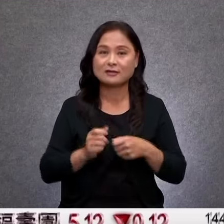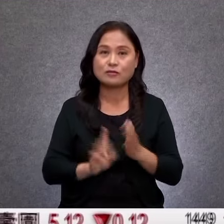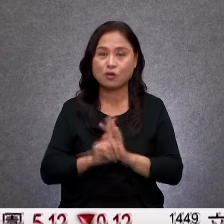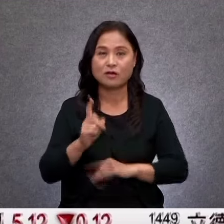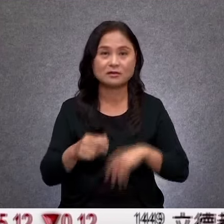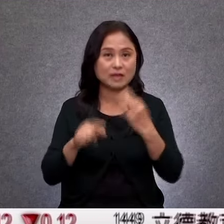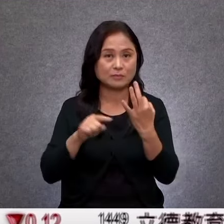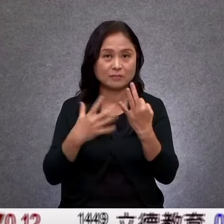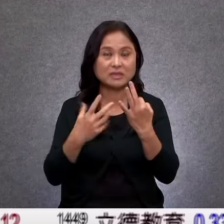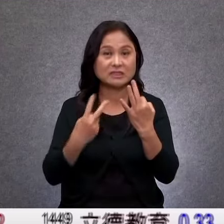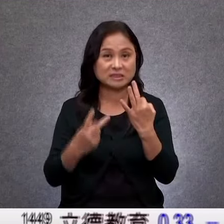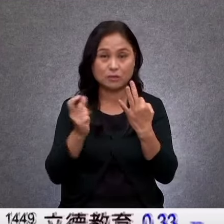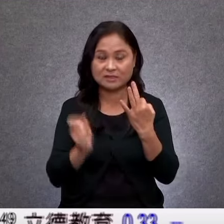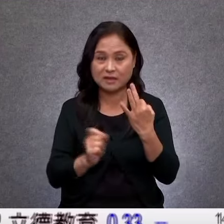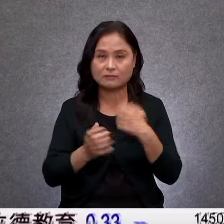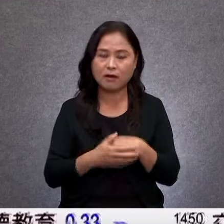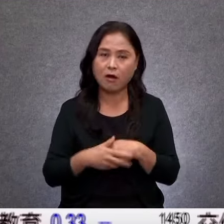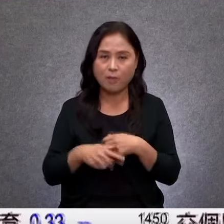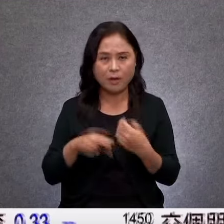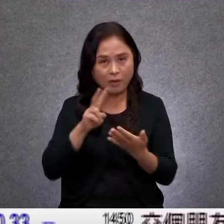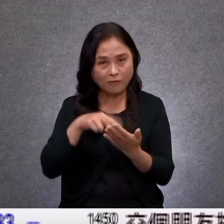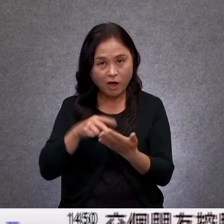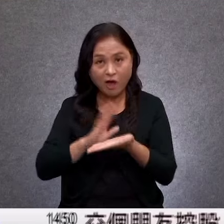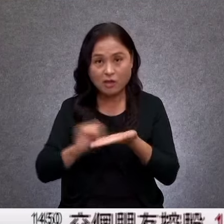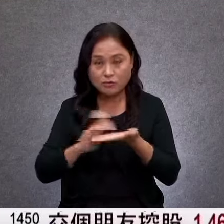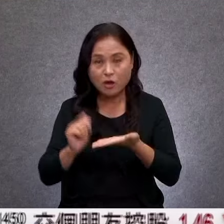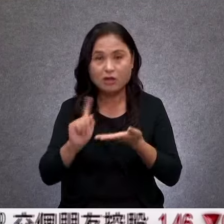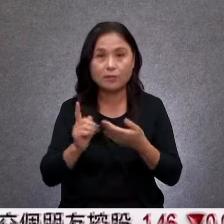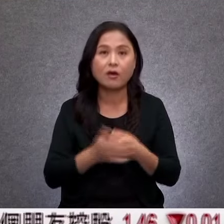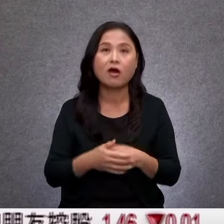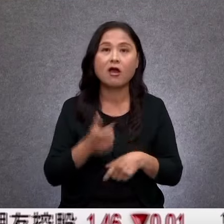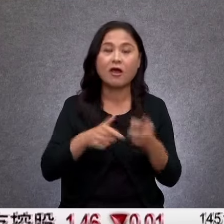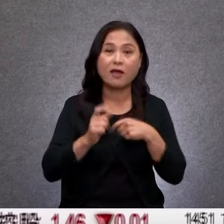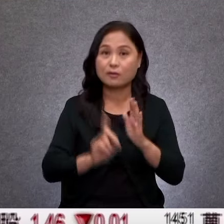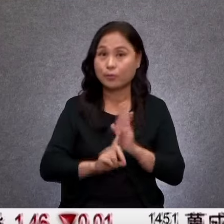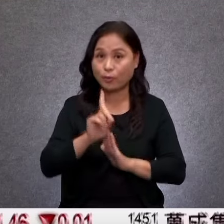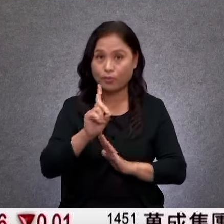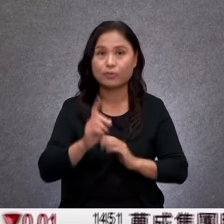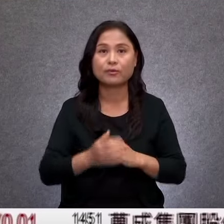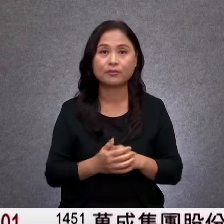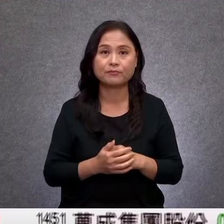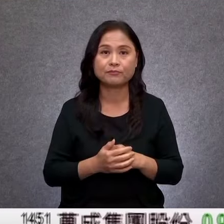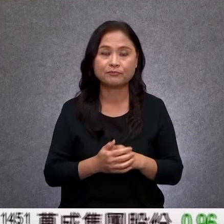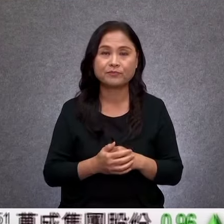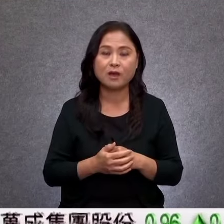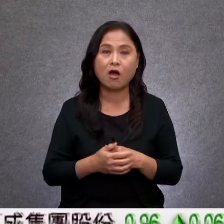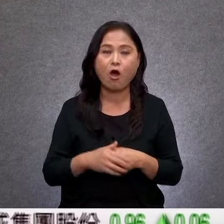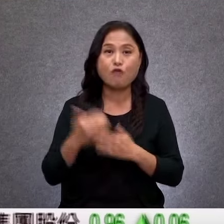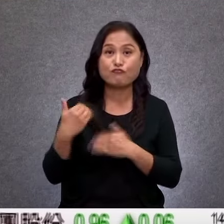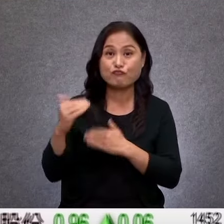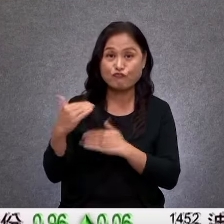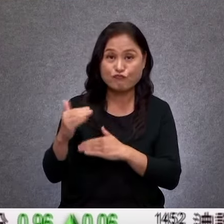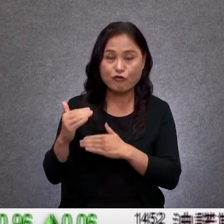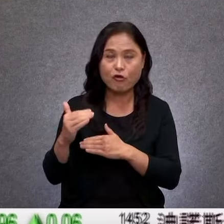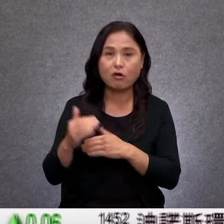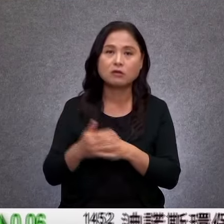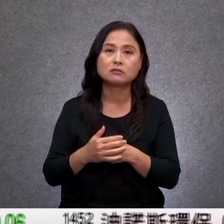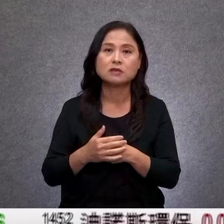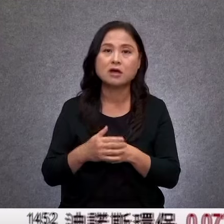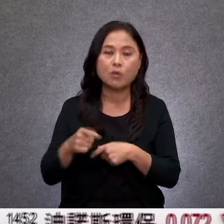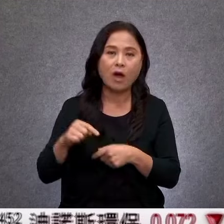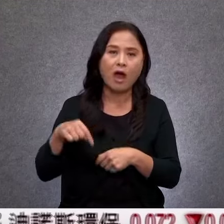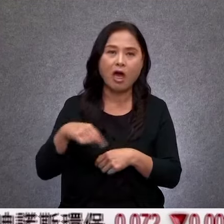咁咧我哋全年個經濟增長有3.2%。不過仔細睇咧，就喺呢個經濟增長裏面咧，其